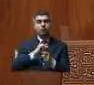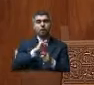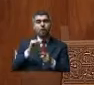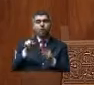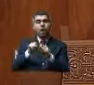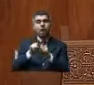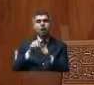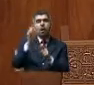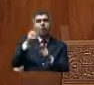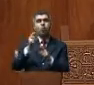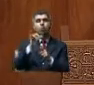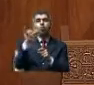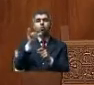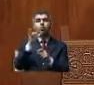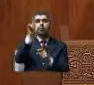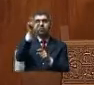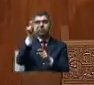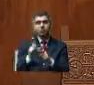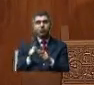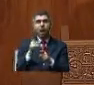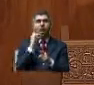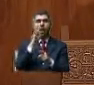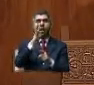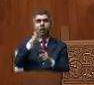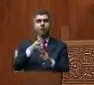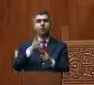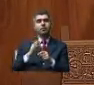تعطاتو كيتعرف شكون.